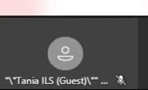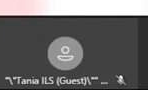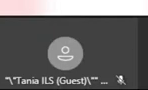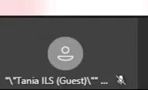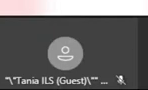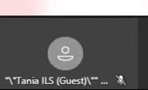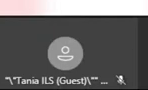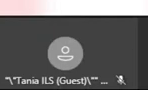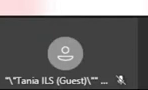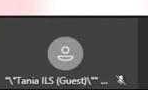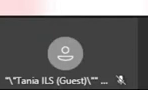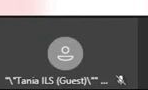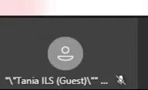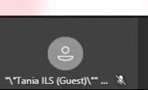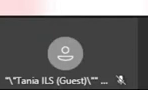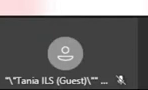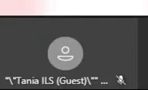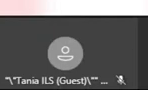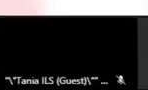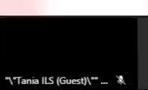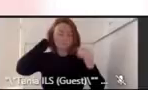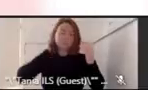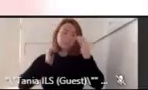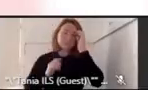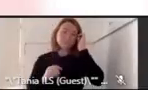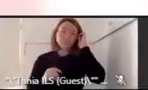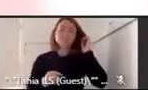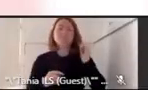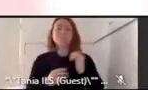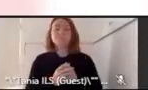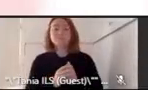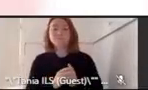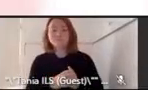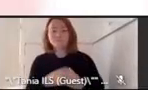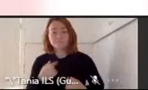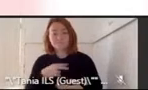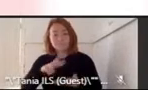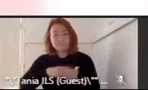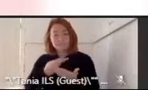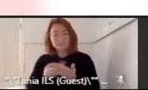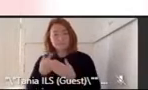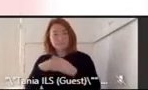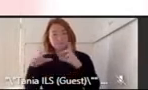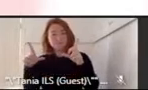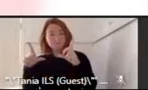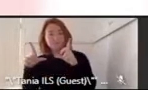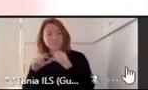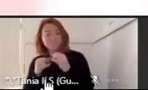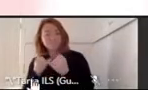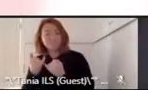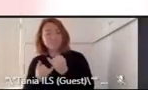cas de les dones, i aquí teniu doncs, el detall, diguem, desagregat